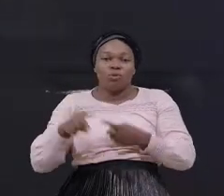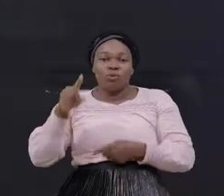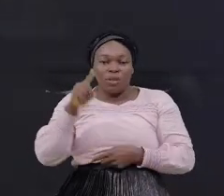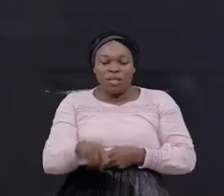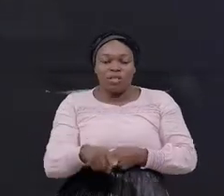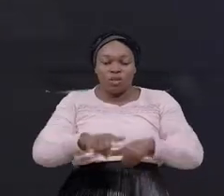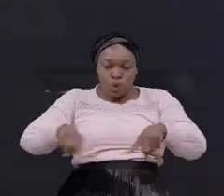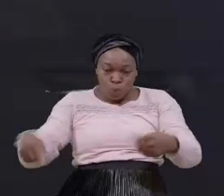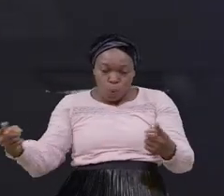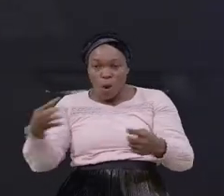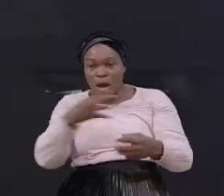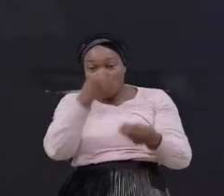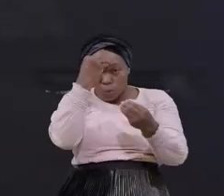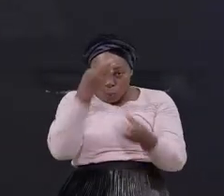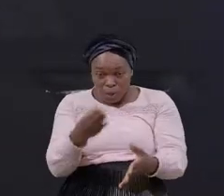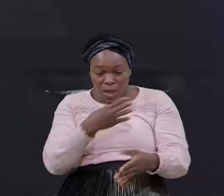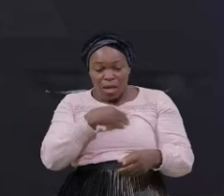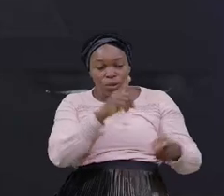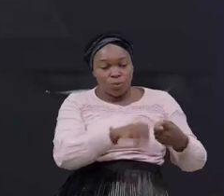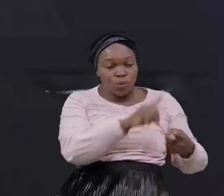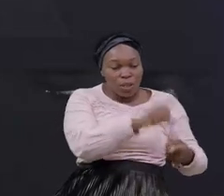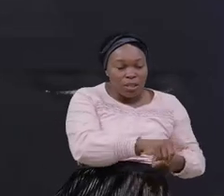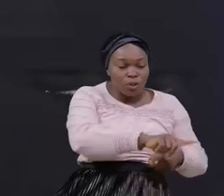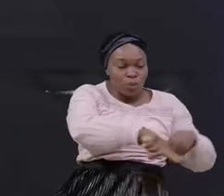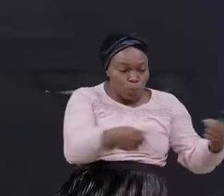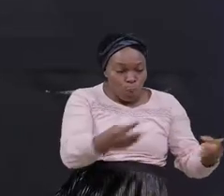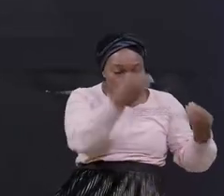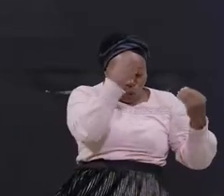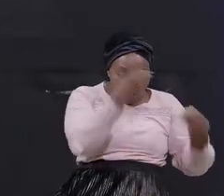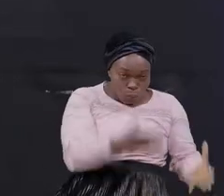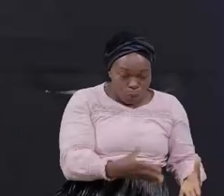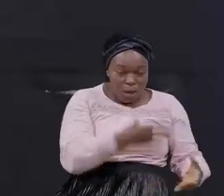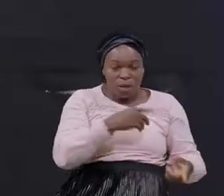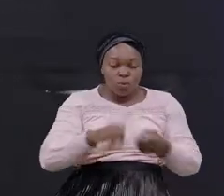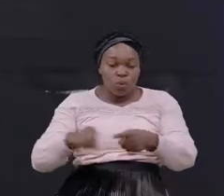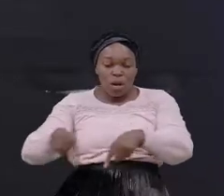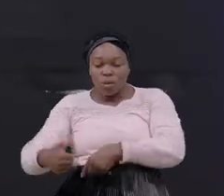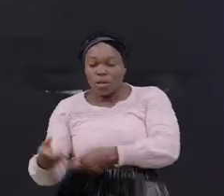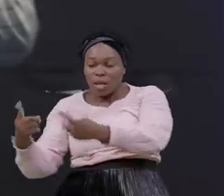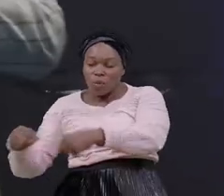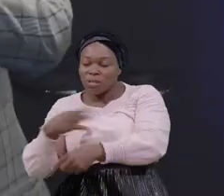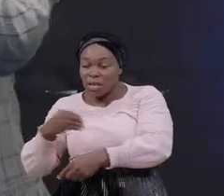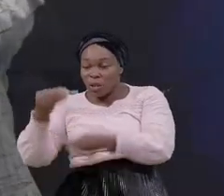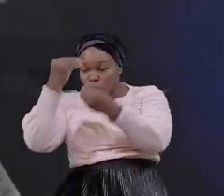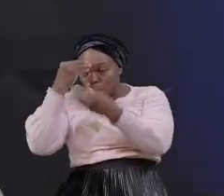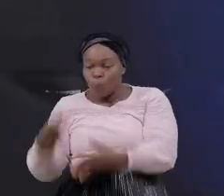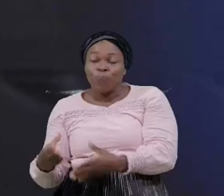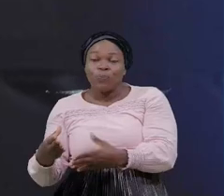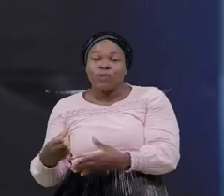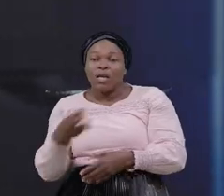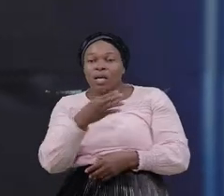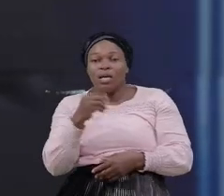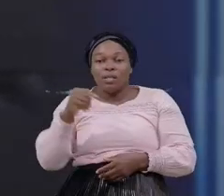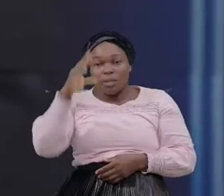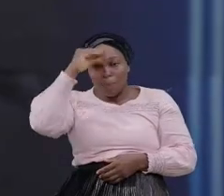va et il va, à l'autre vient et il vient. L'homme disait